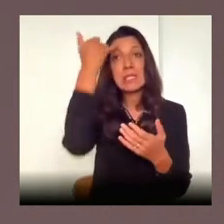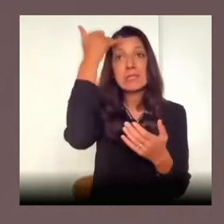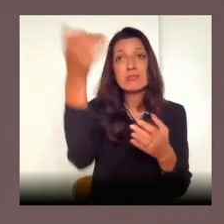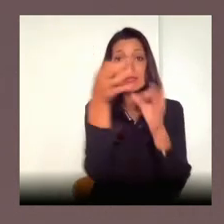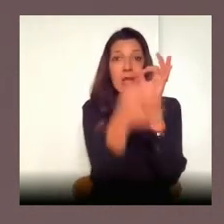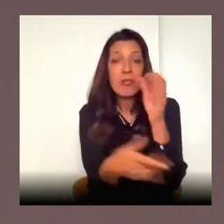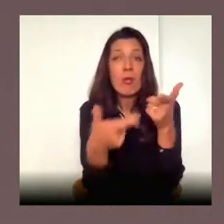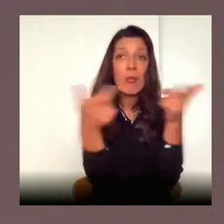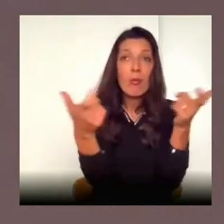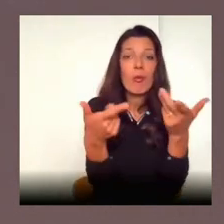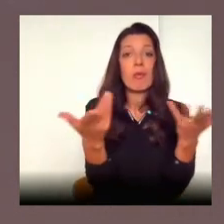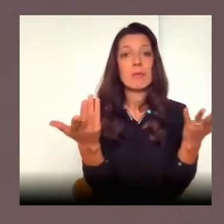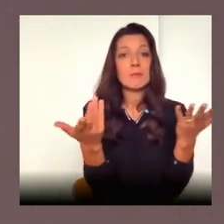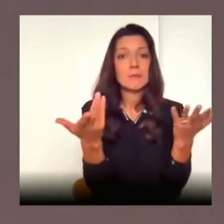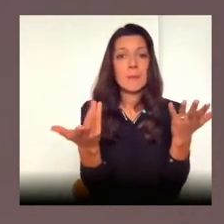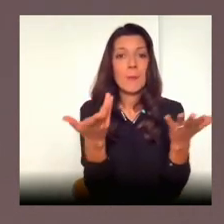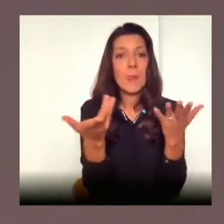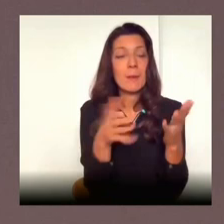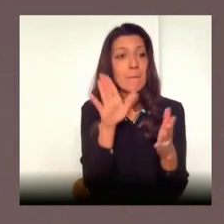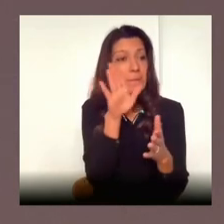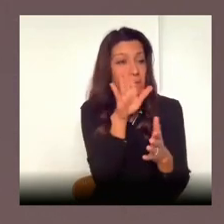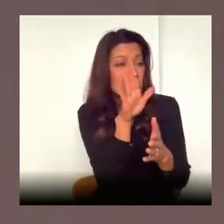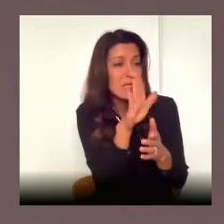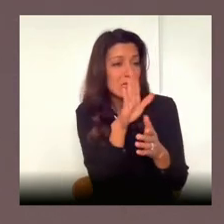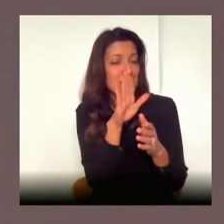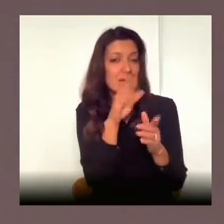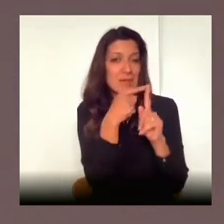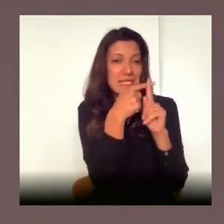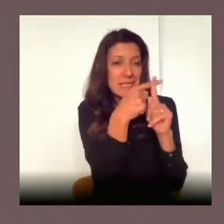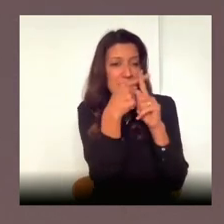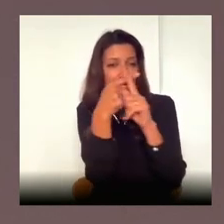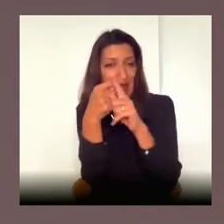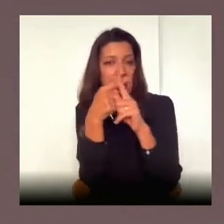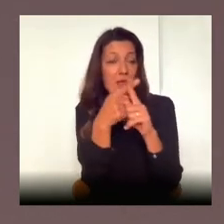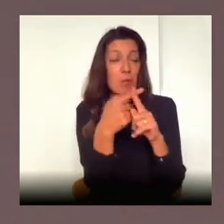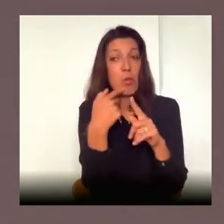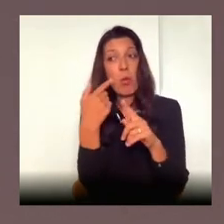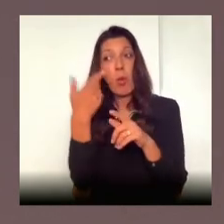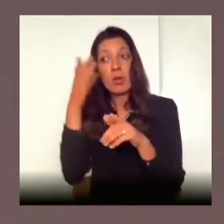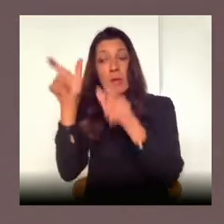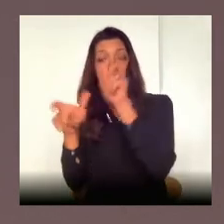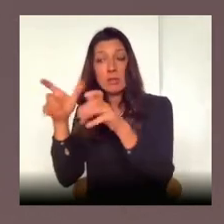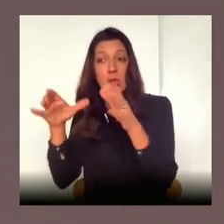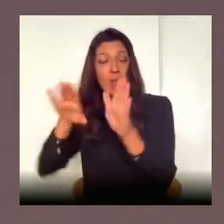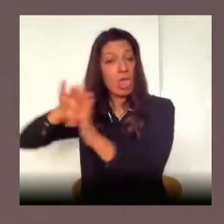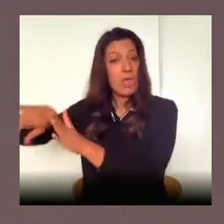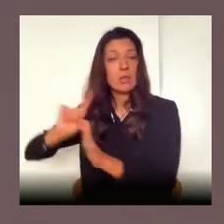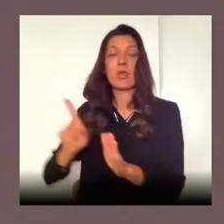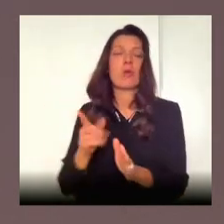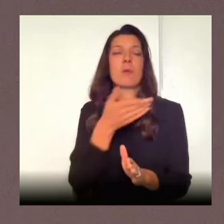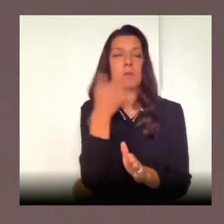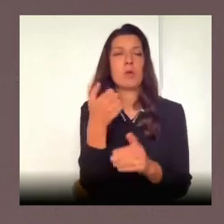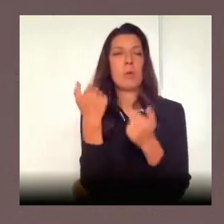des sujets de niche, spécifiquement dédiés et donc peut-être stigmatisants, on développe plutôt des produits qui sont nativement